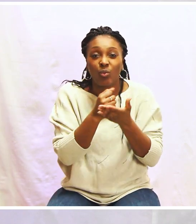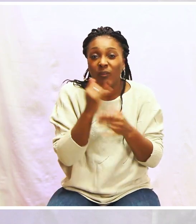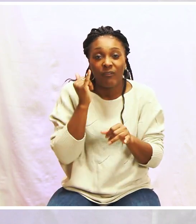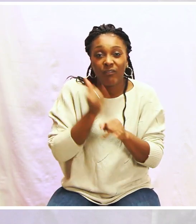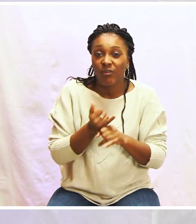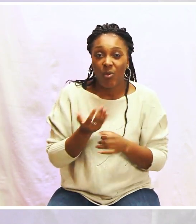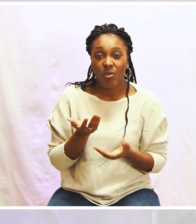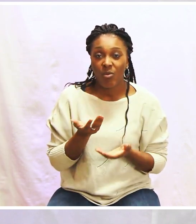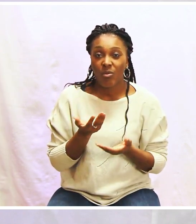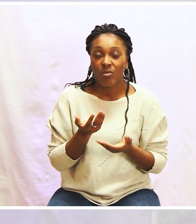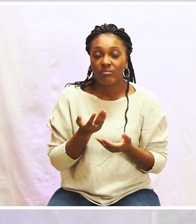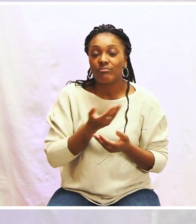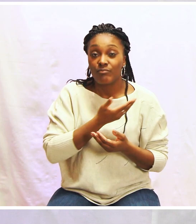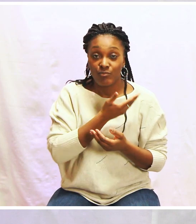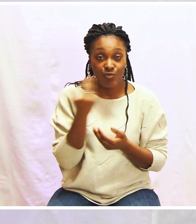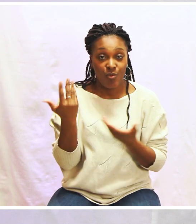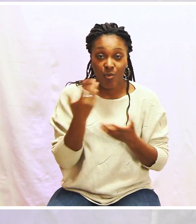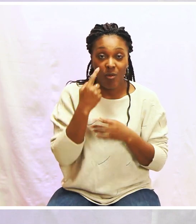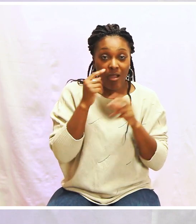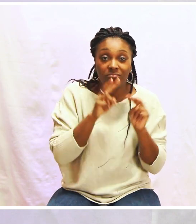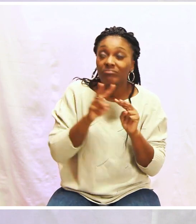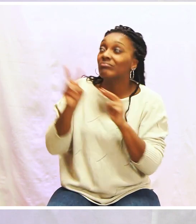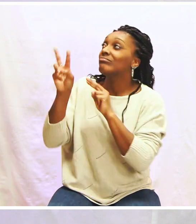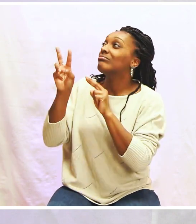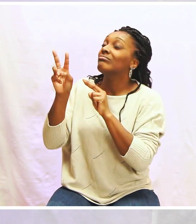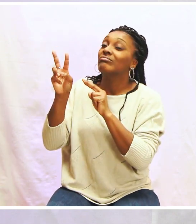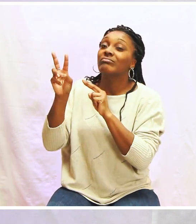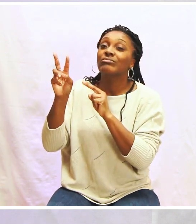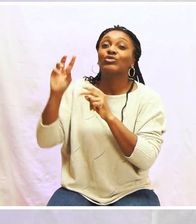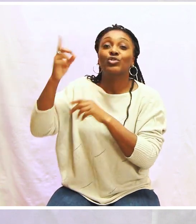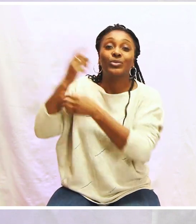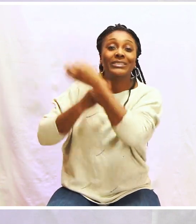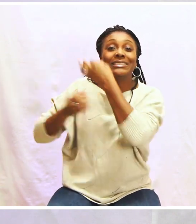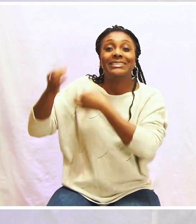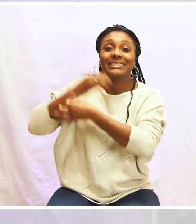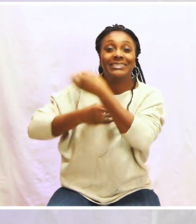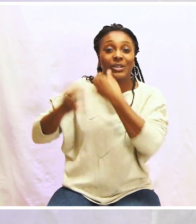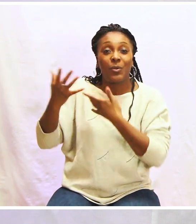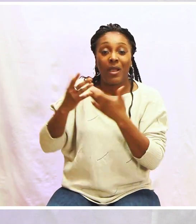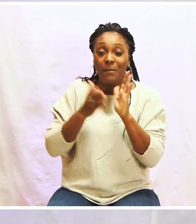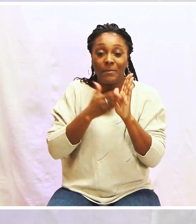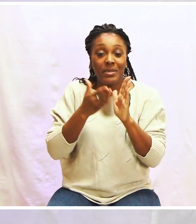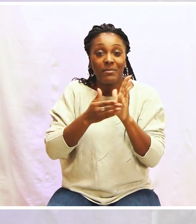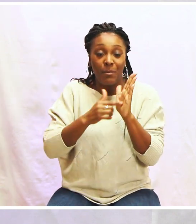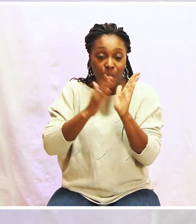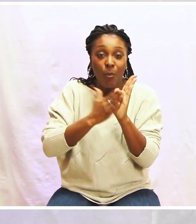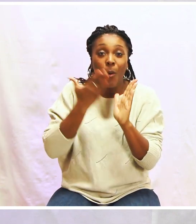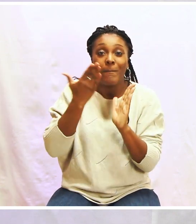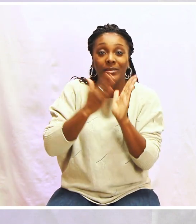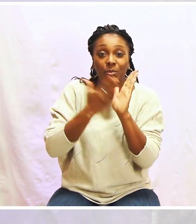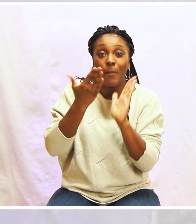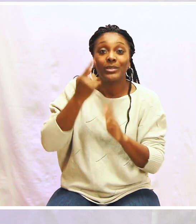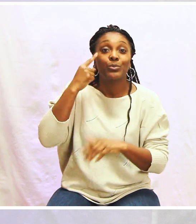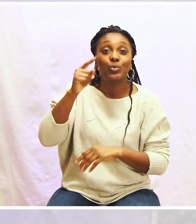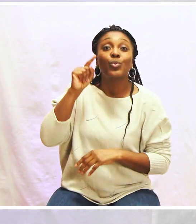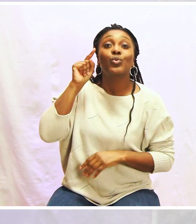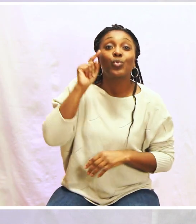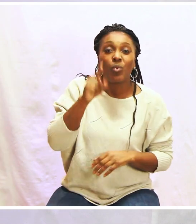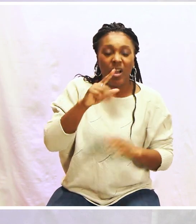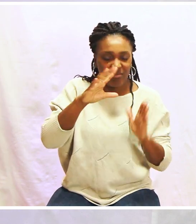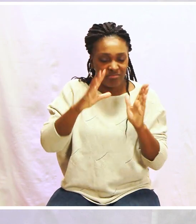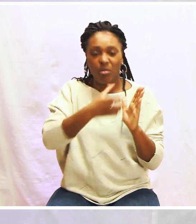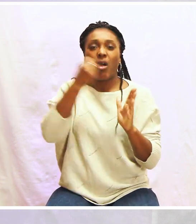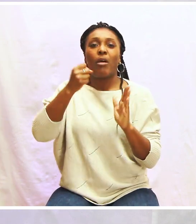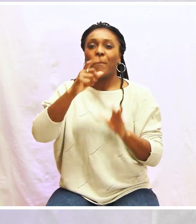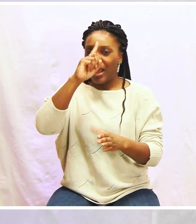te focaliser sur ce que dit la parole de Dieu pour ta vie, les promesses de Dieu qui sont pour toi. À les saisir par la foi, à dire non, je ne les